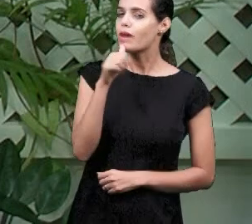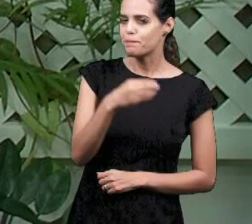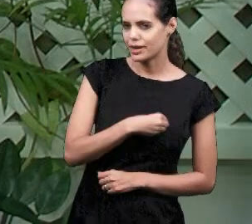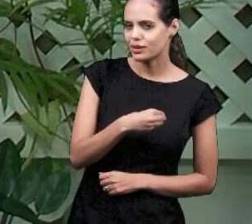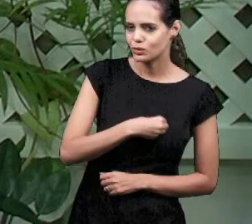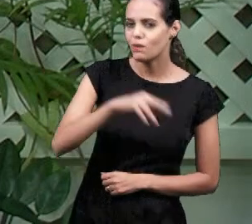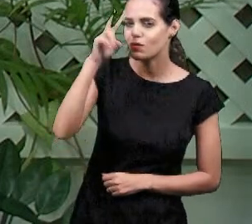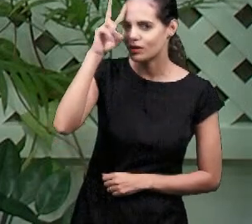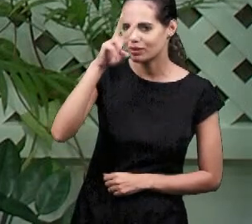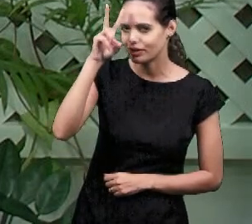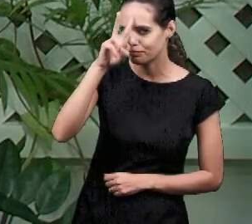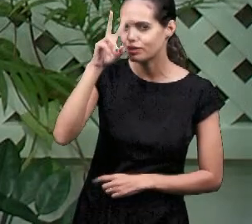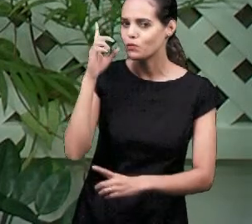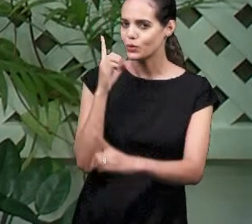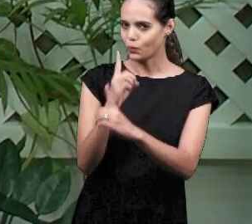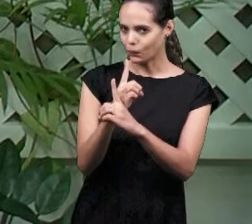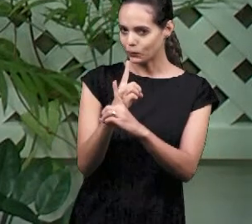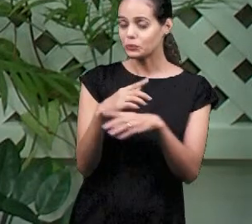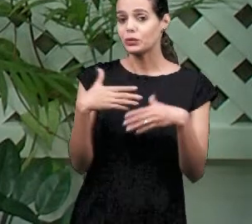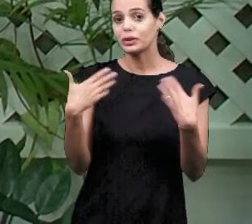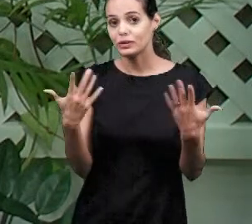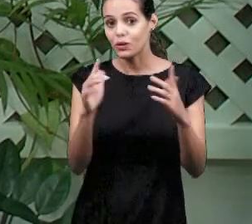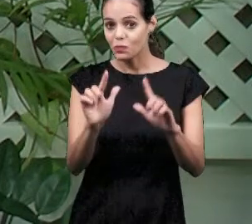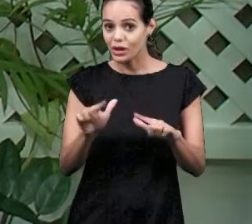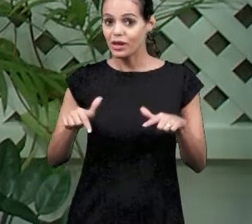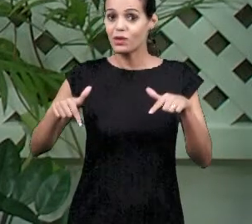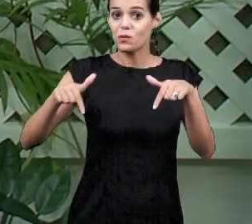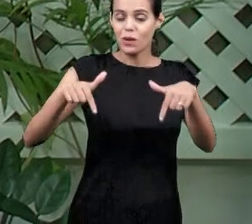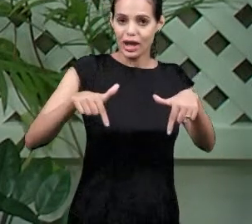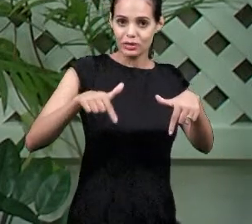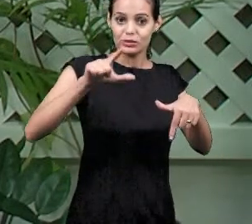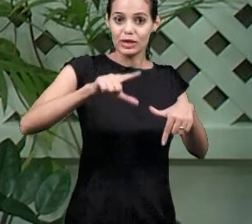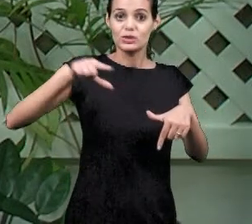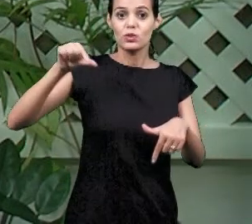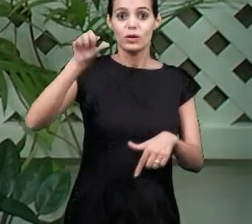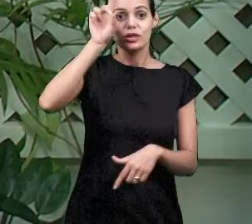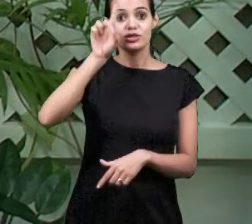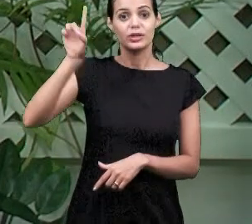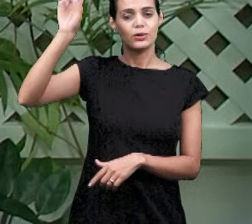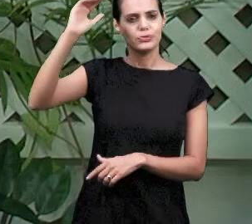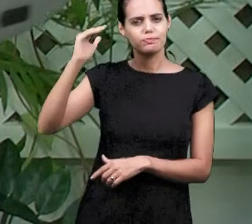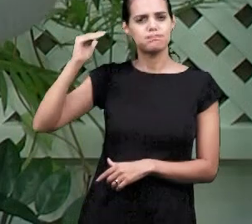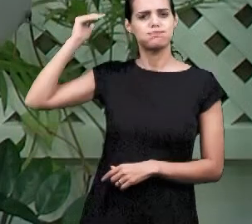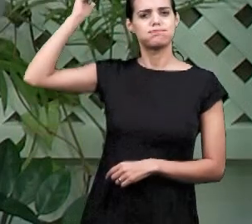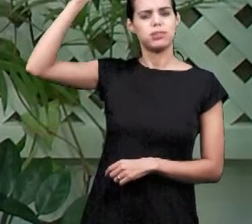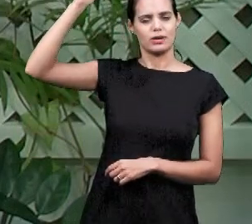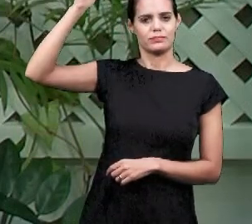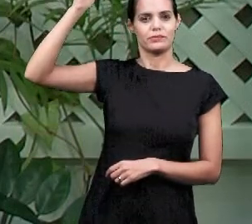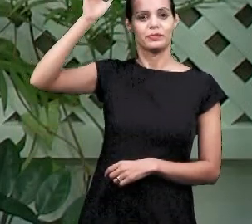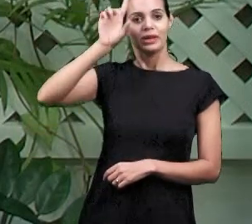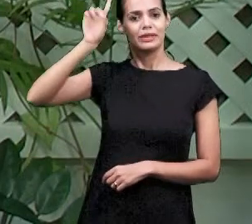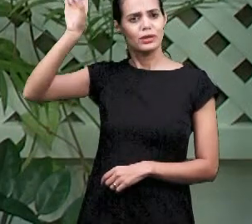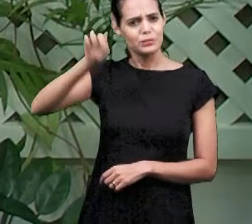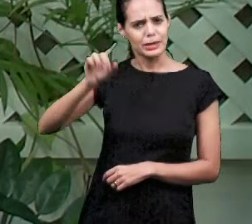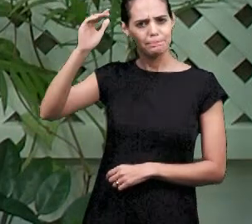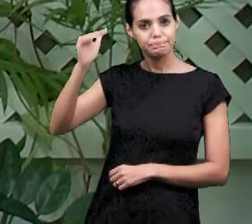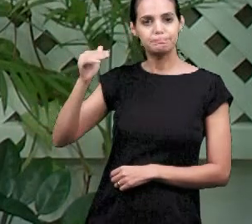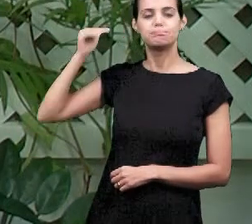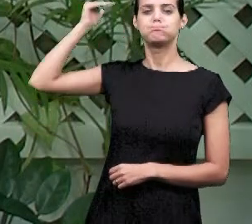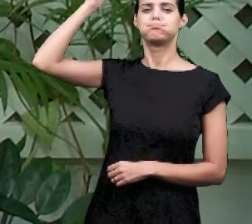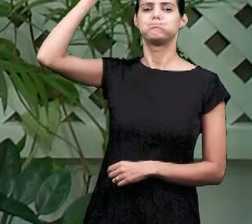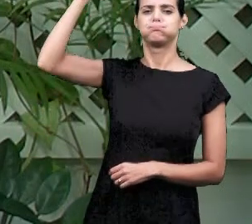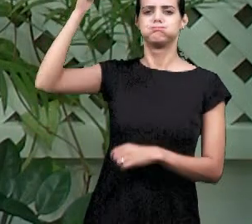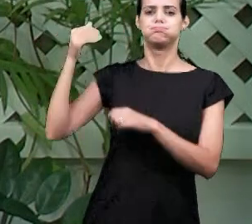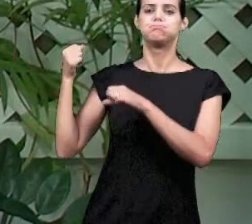Donc Jésus savait l'endroit où il allait retrouver cette femme. Il sait, tel comme il a